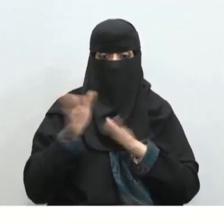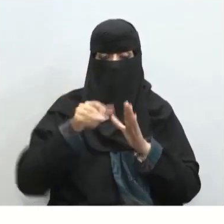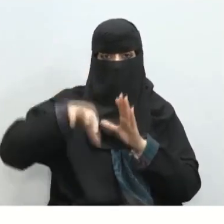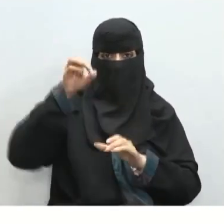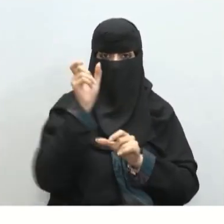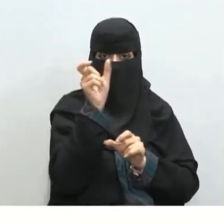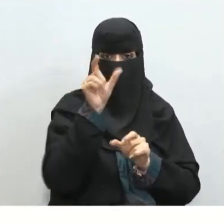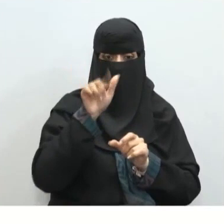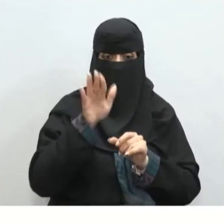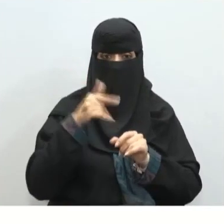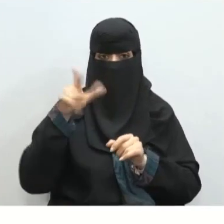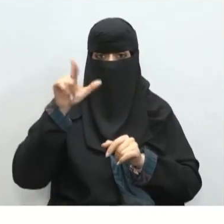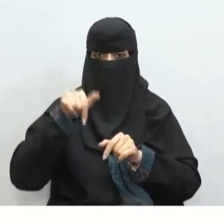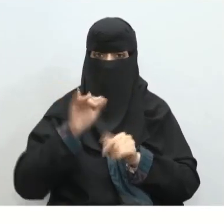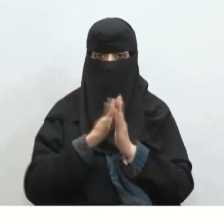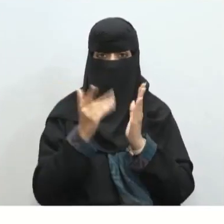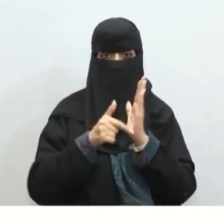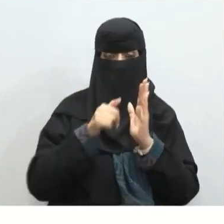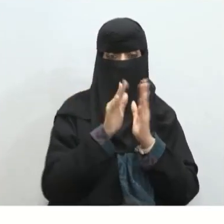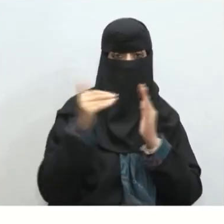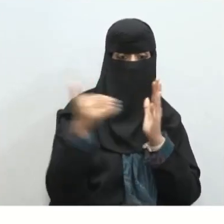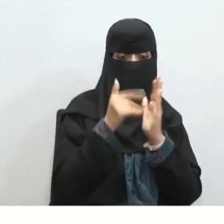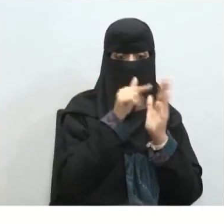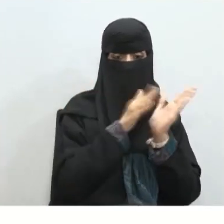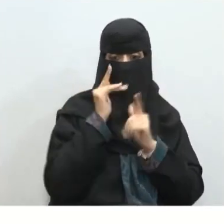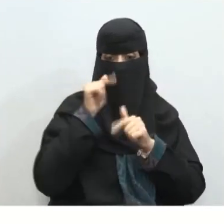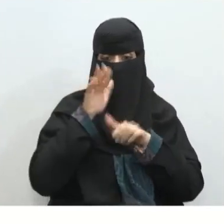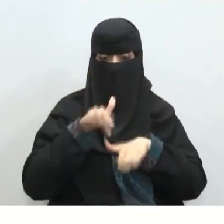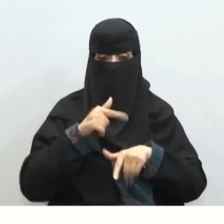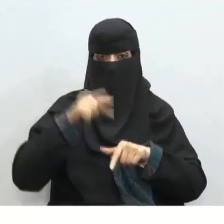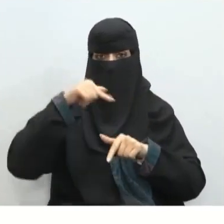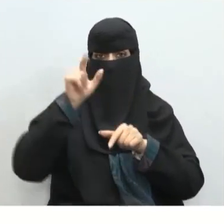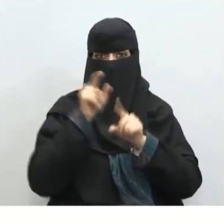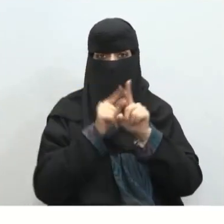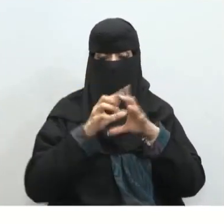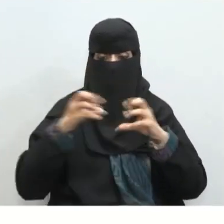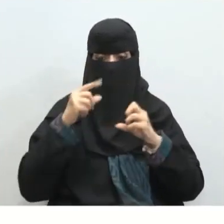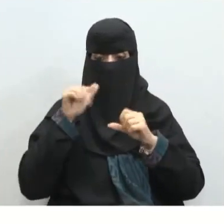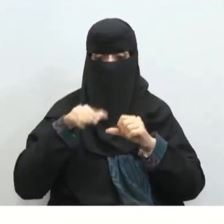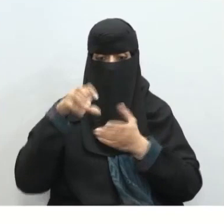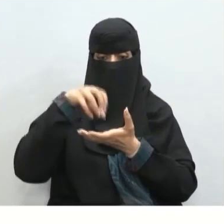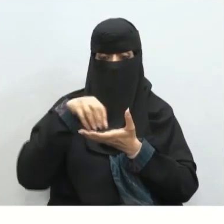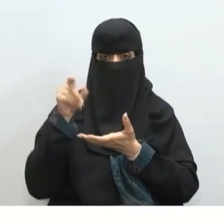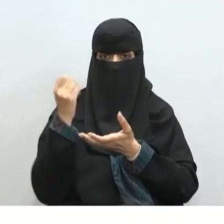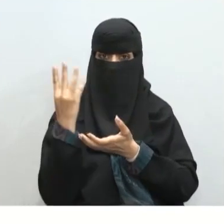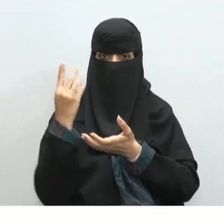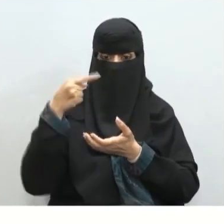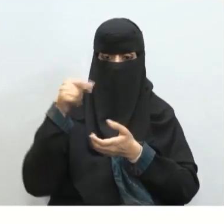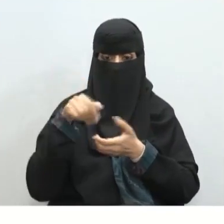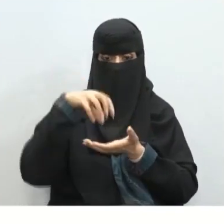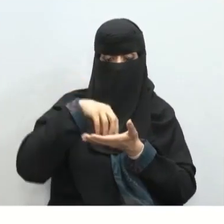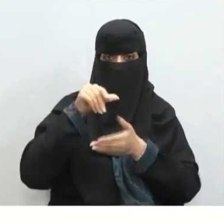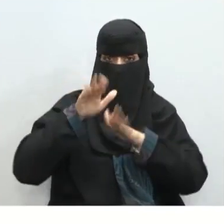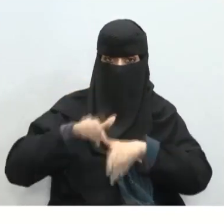اختر واختر المصطلح الصحيح من صفحه دليل مراجعه الفصل الذي يمثل كل من التعريفات الاتيه مكان